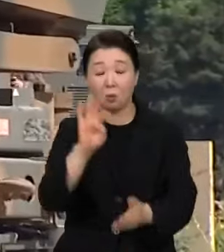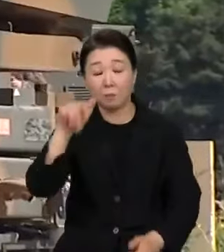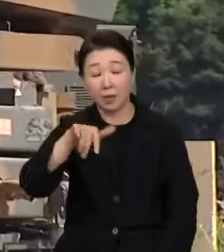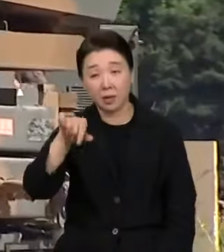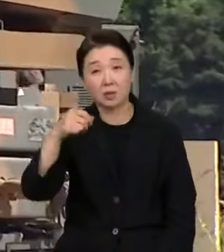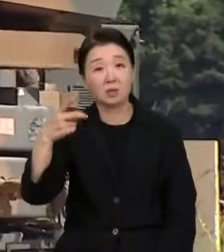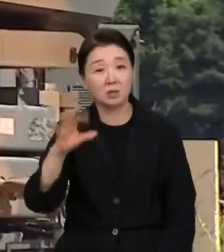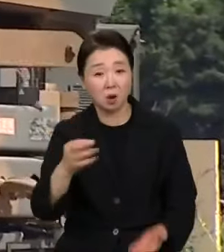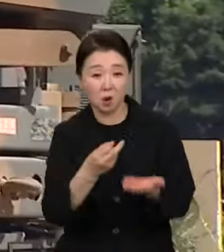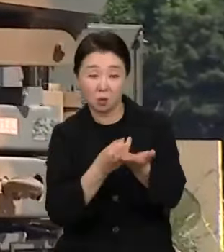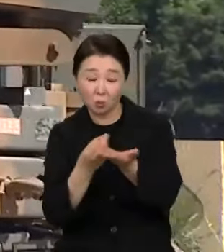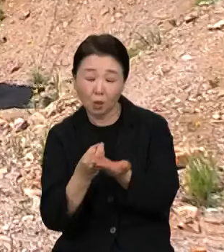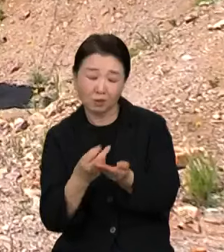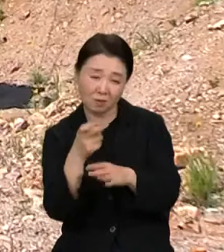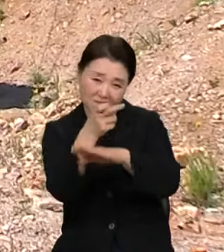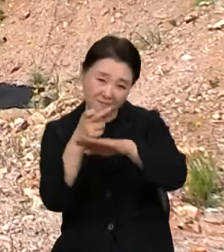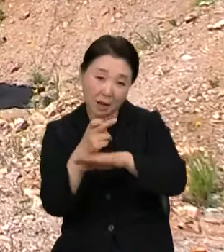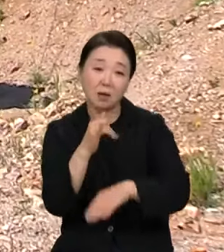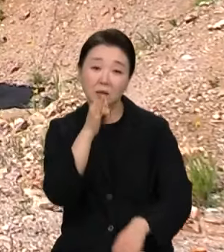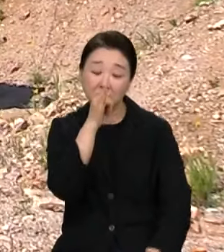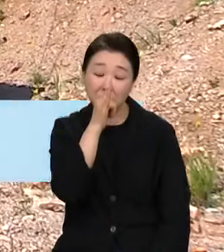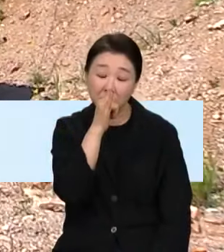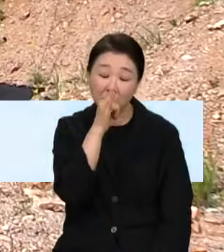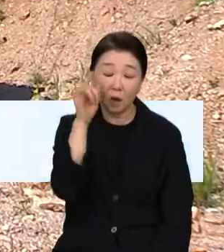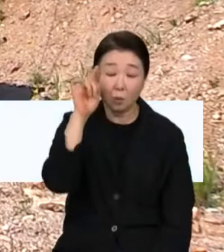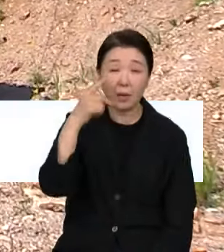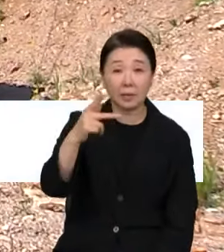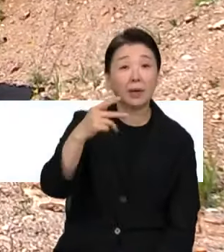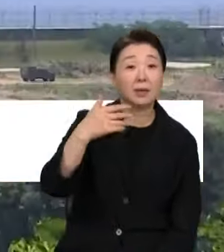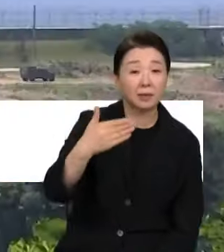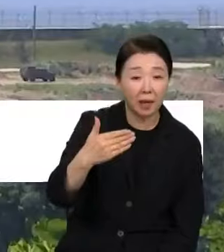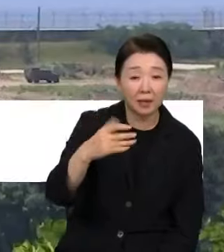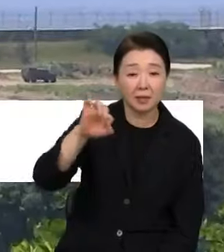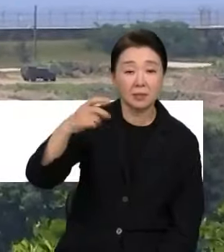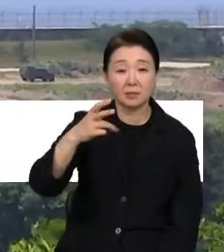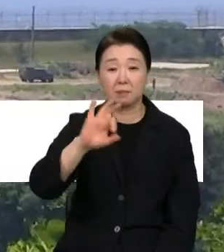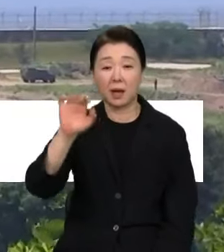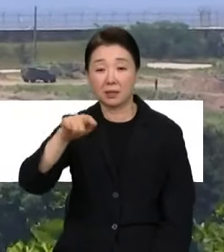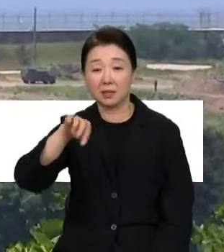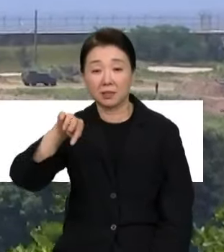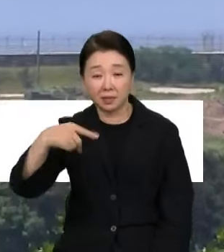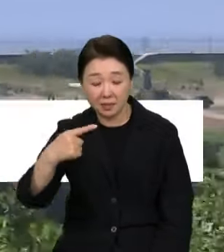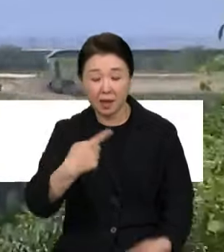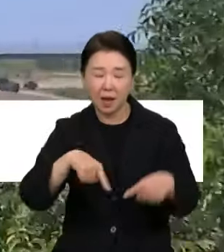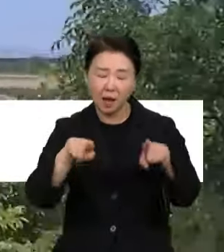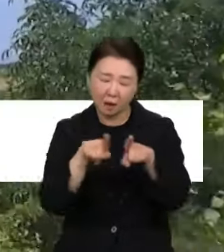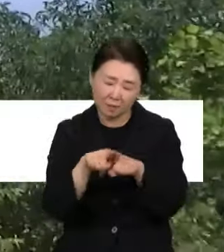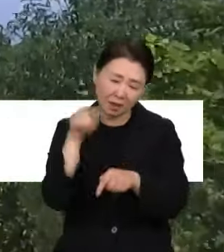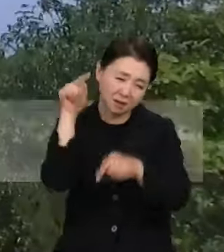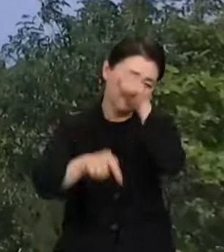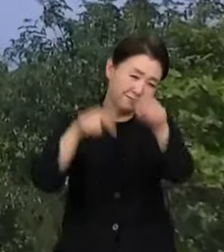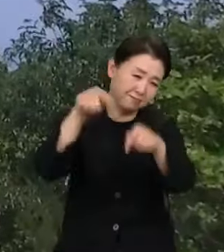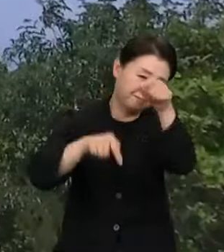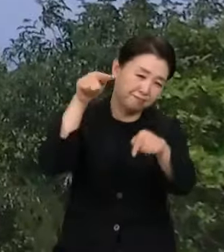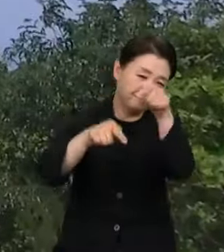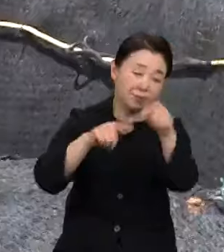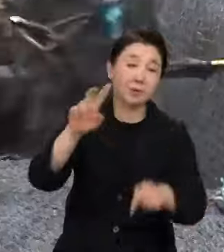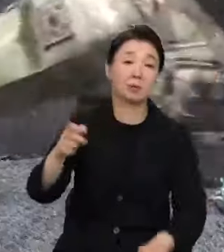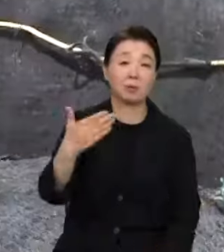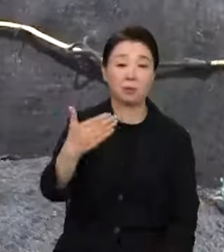훈련을 실시했습니다. K9 자주포와 천무, 스파이크 등을 동원해 290여 발을 해상으로